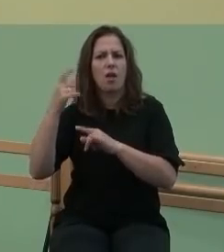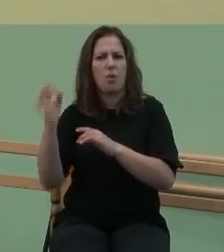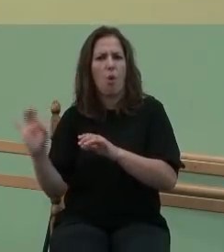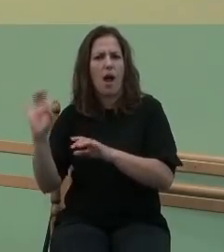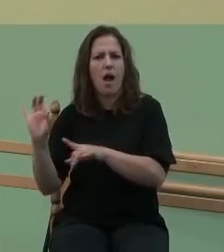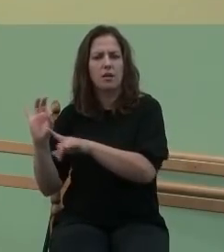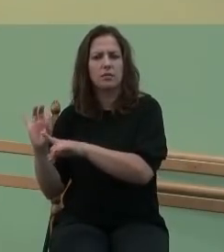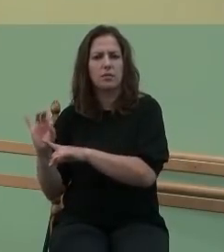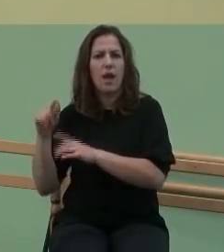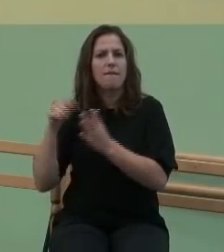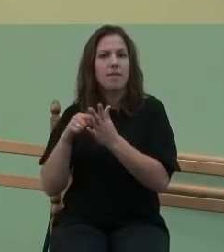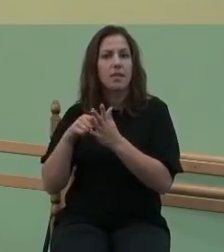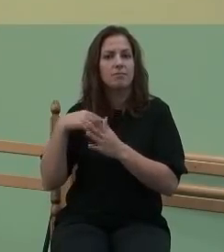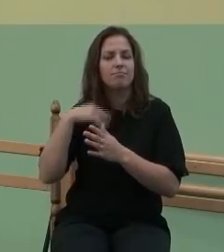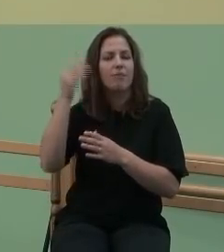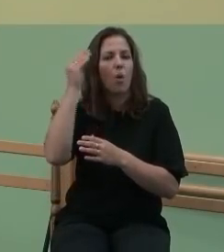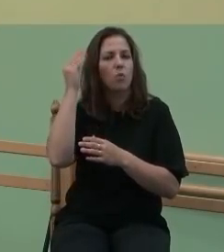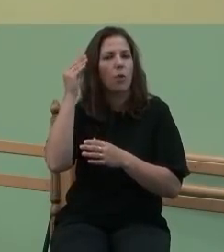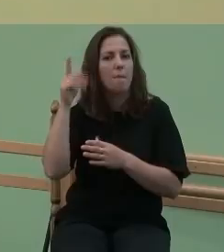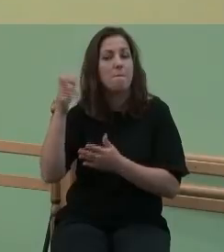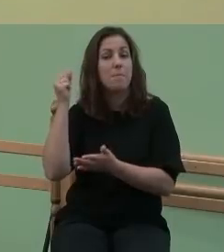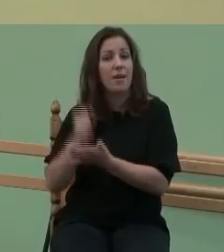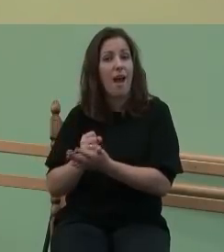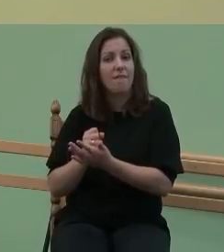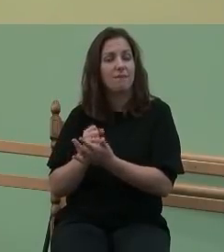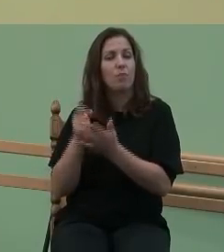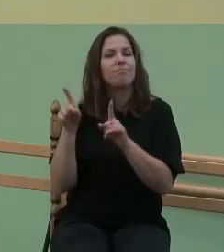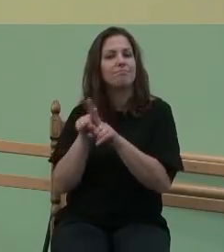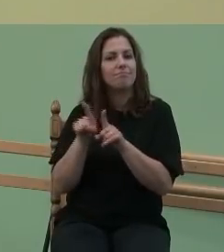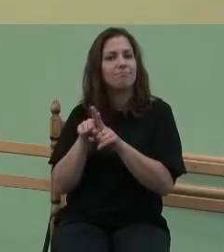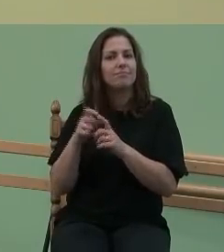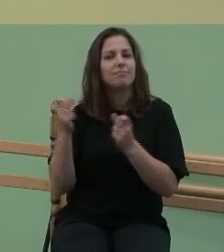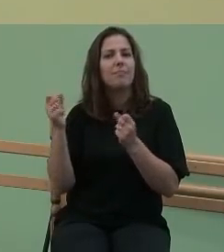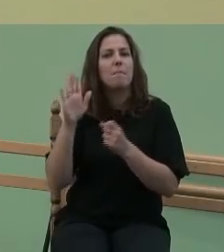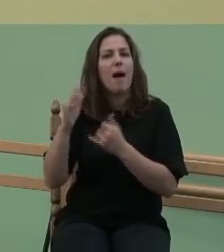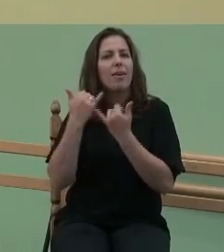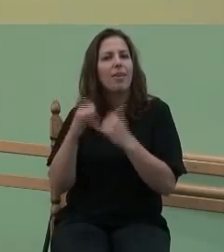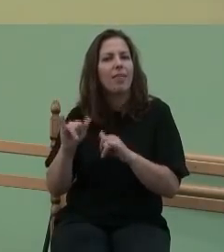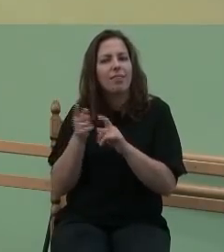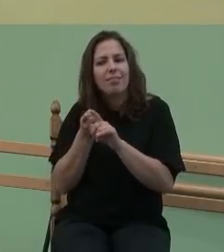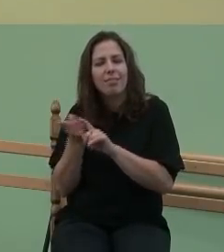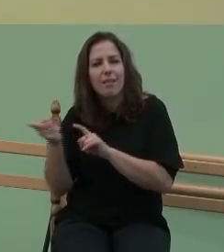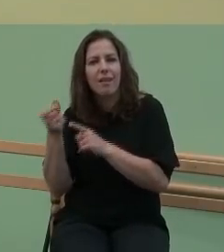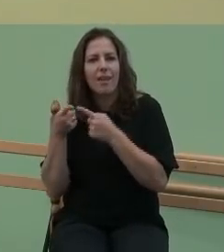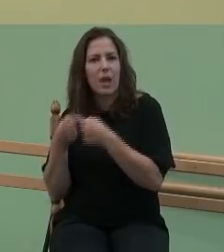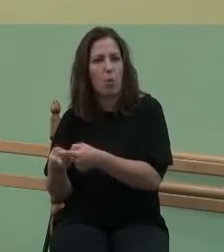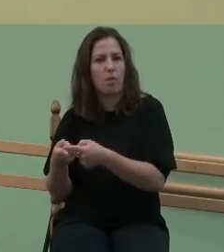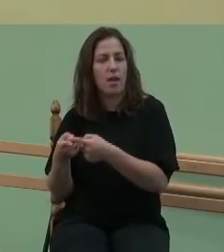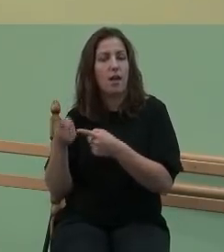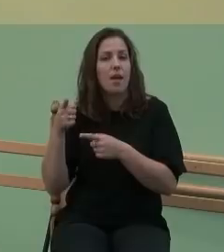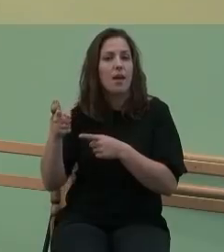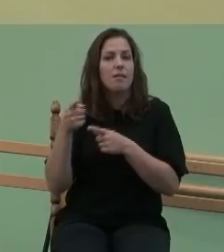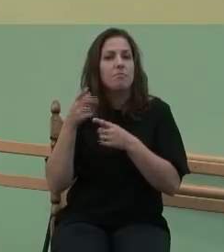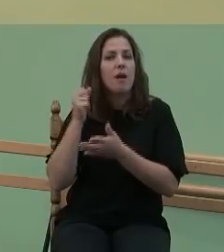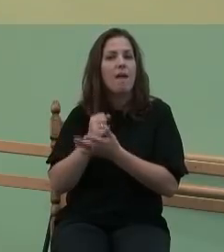okolicznościach i nauczyłam się, że prawo również ma inny nurt. Prawo